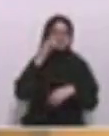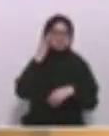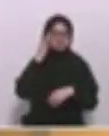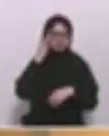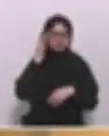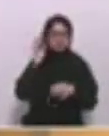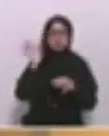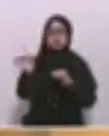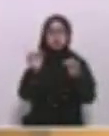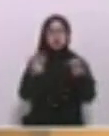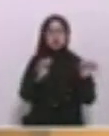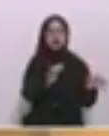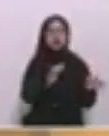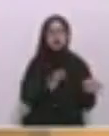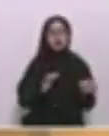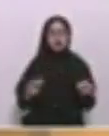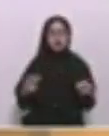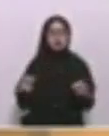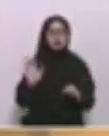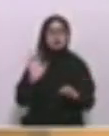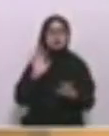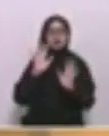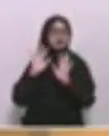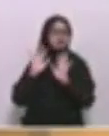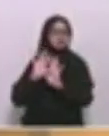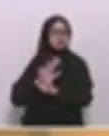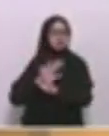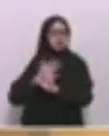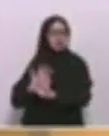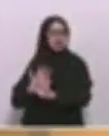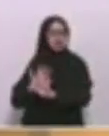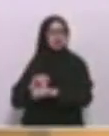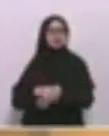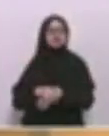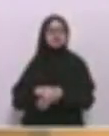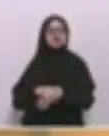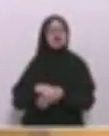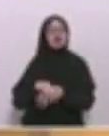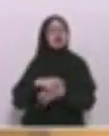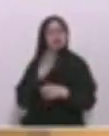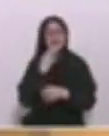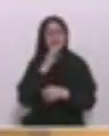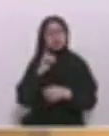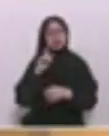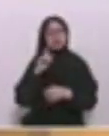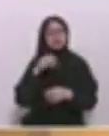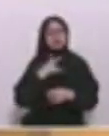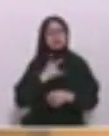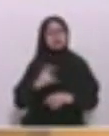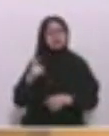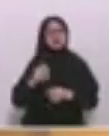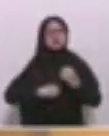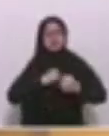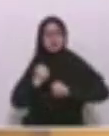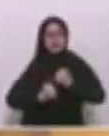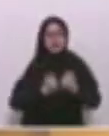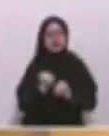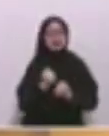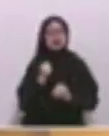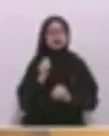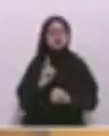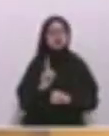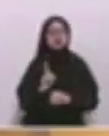di pulau-pulau itu akan terbelakang terus Alhamdulillah nanti coba kalau kita dan ini tetap saya akan laksanakan karena